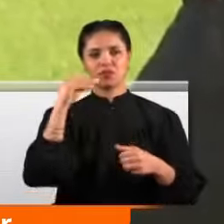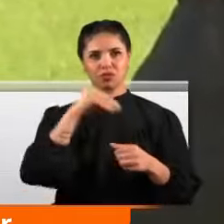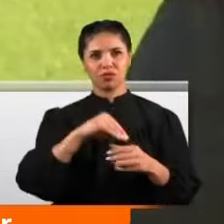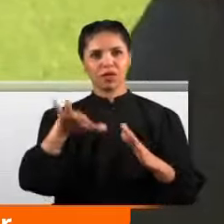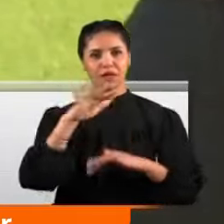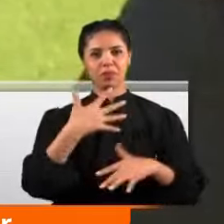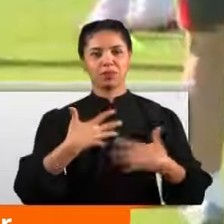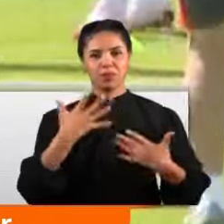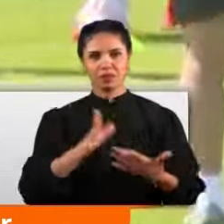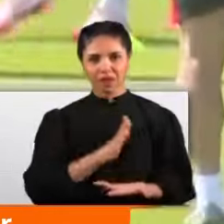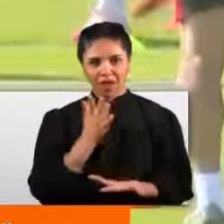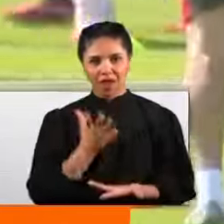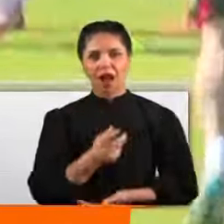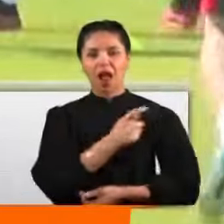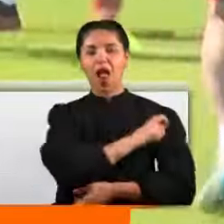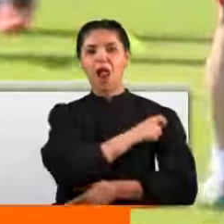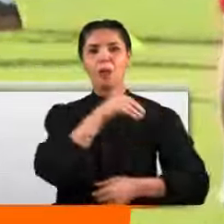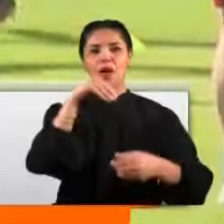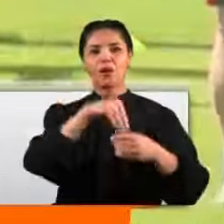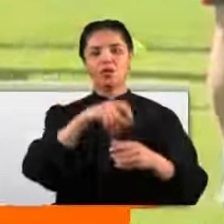Almanya'daki Türkler açısından.